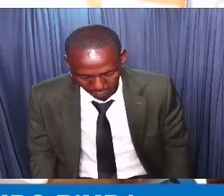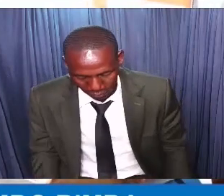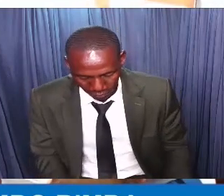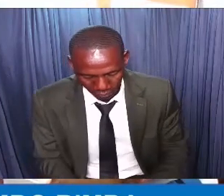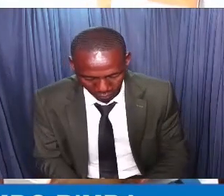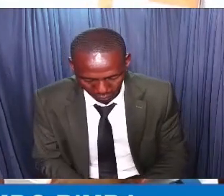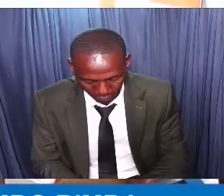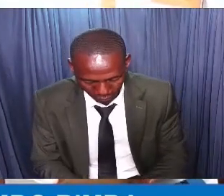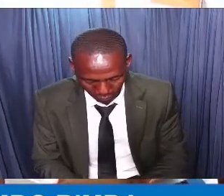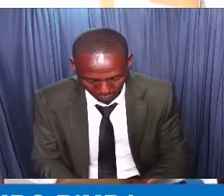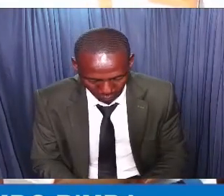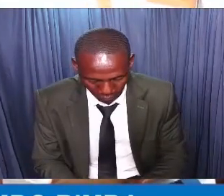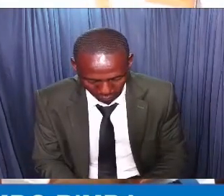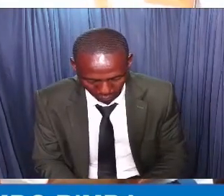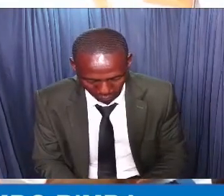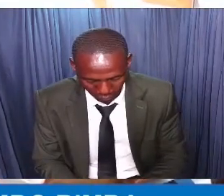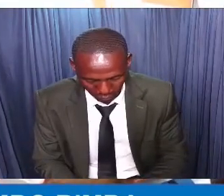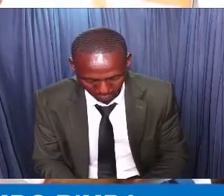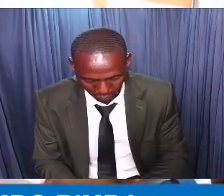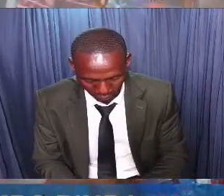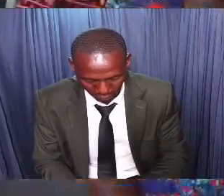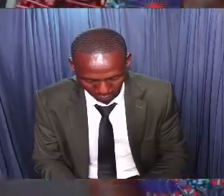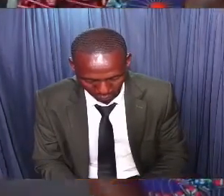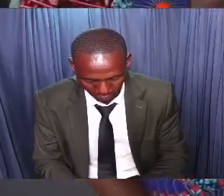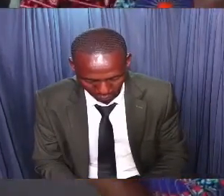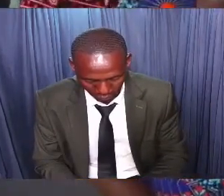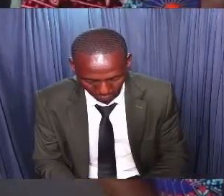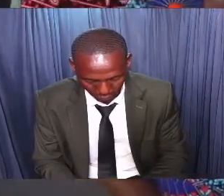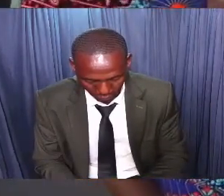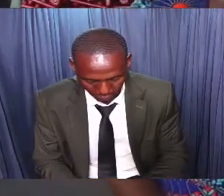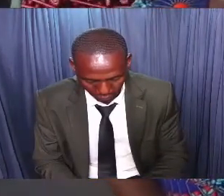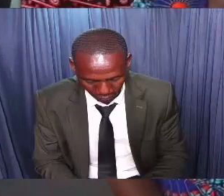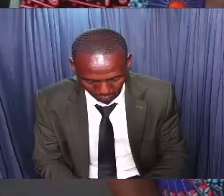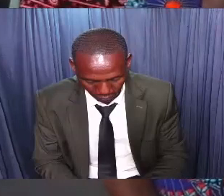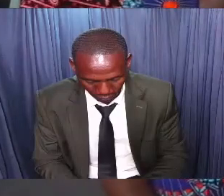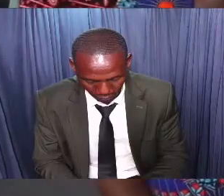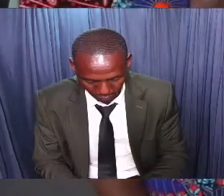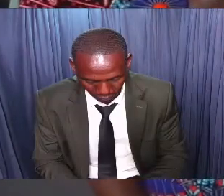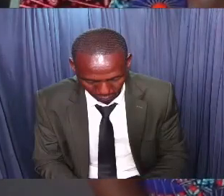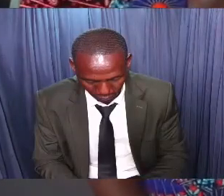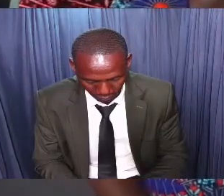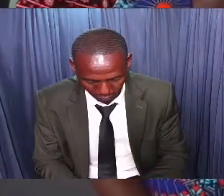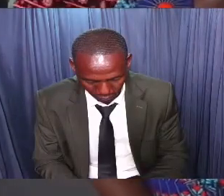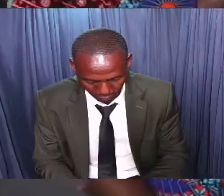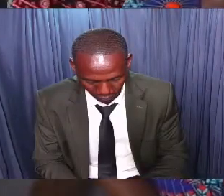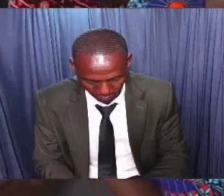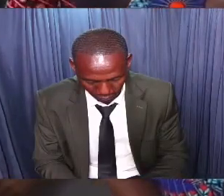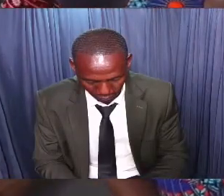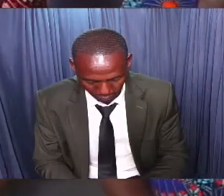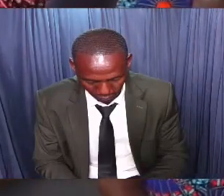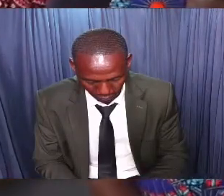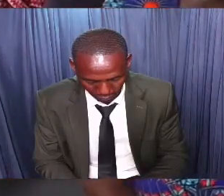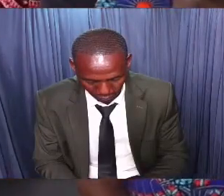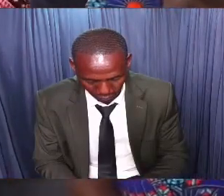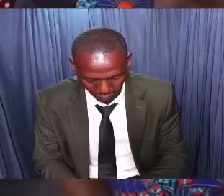Tazama yule mama, yule mzee, msichana, yule kijana, tajiri, yule maskini, amekubali